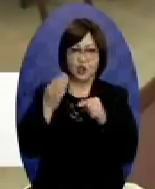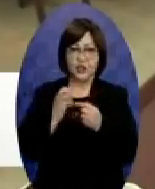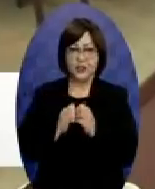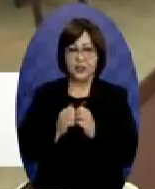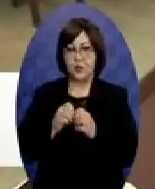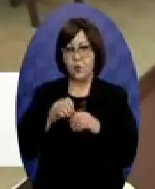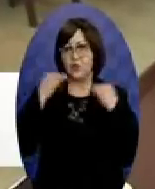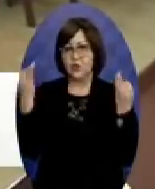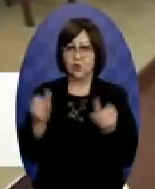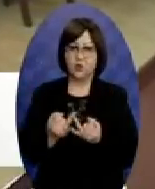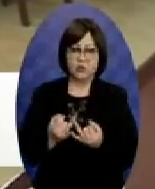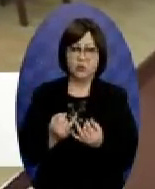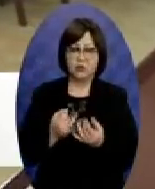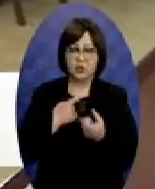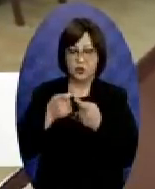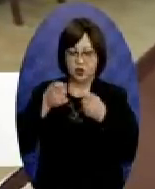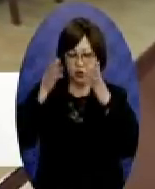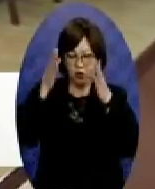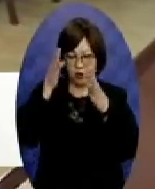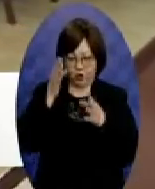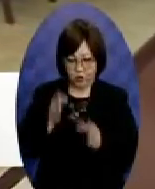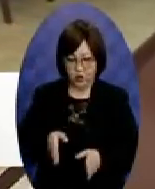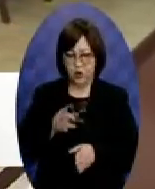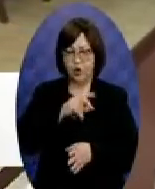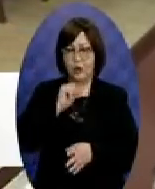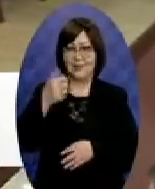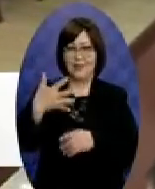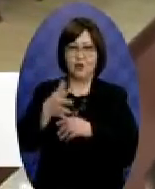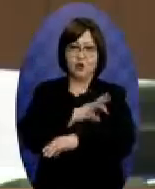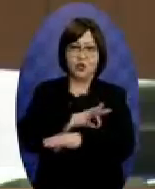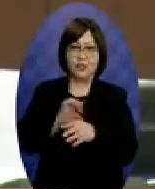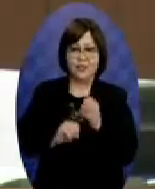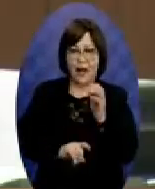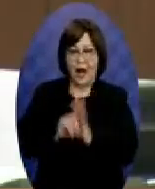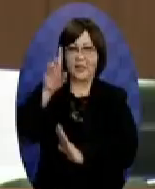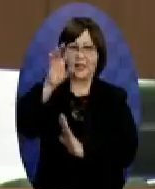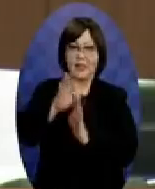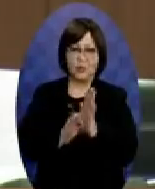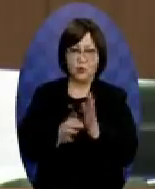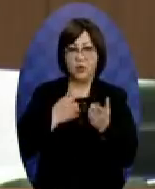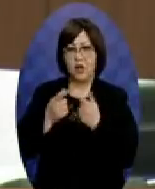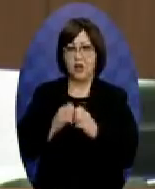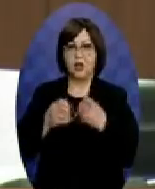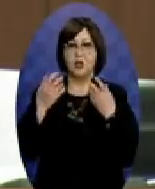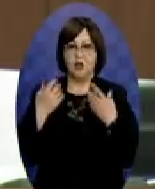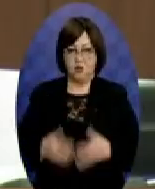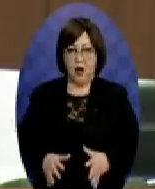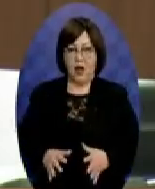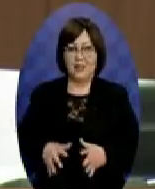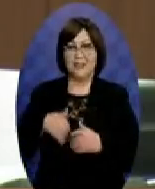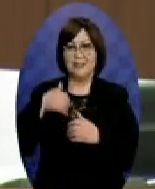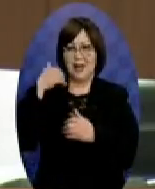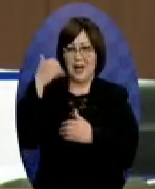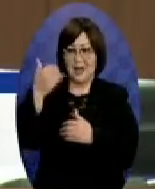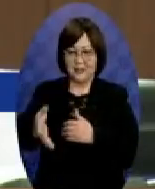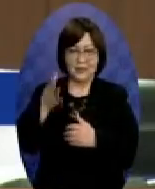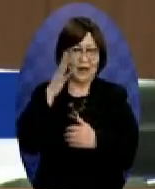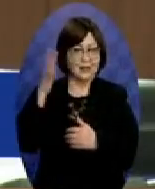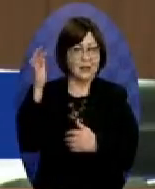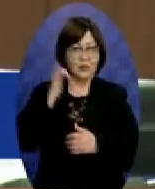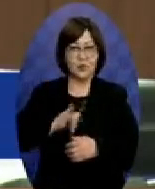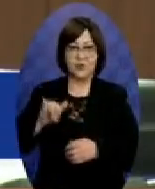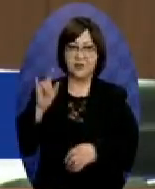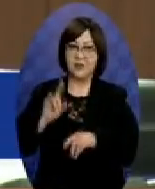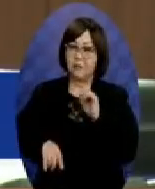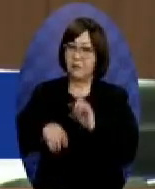хурлын тогтоолын 5 төслийг хэлцэж анхны хэлцүүлгийг хийлээ. Цаашид ер нь гадаад орнуудад жишг нь